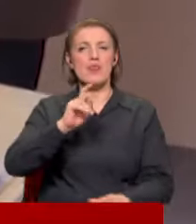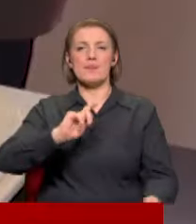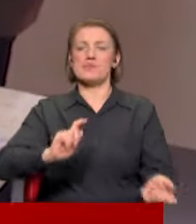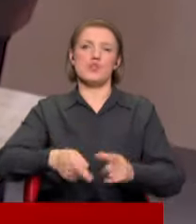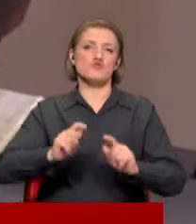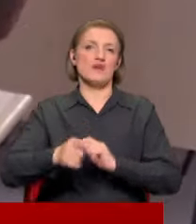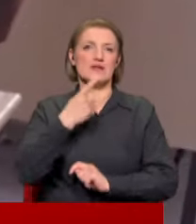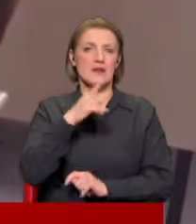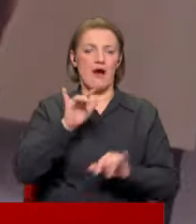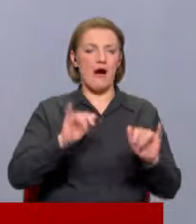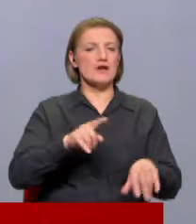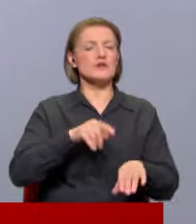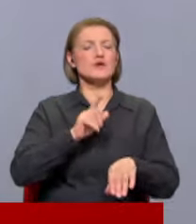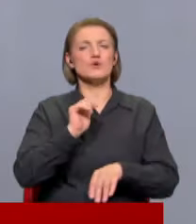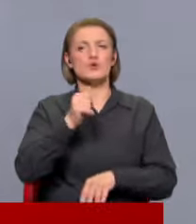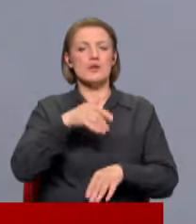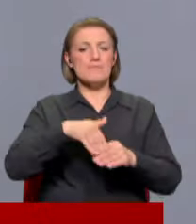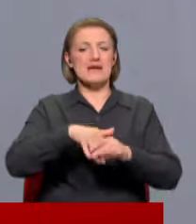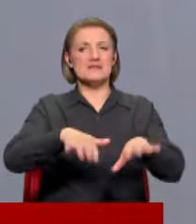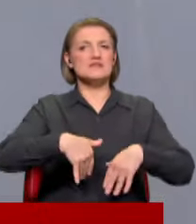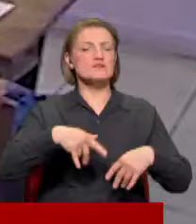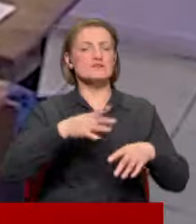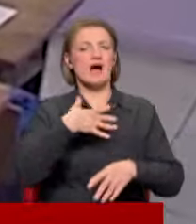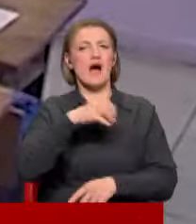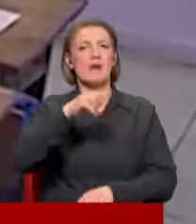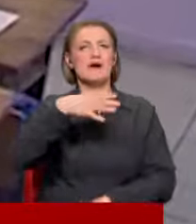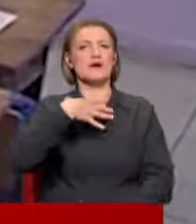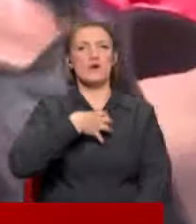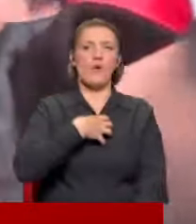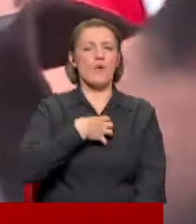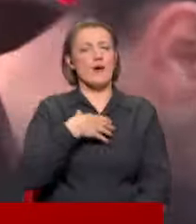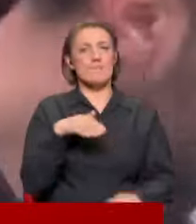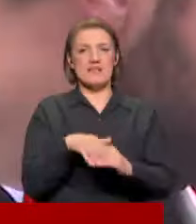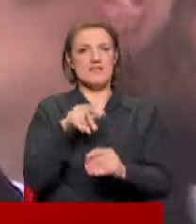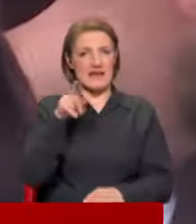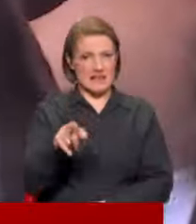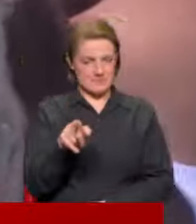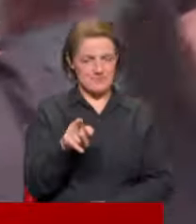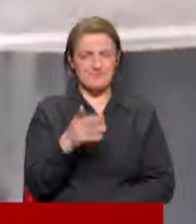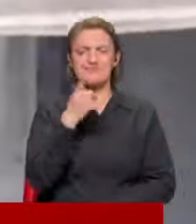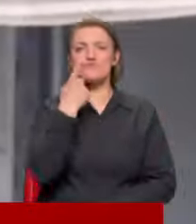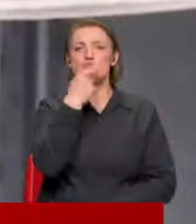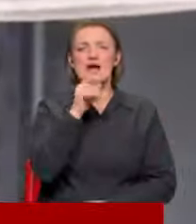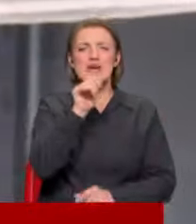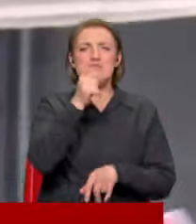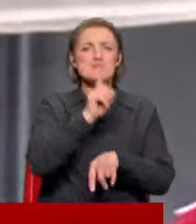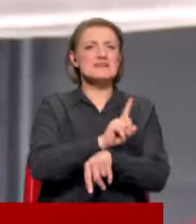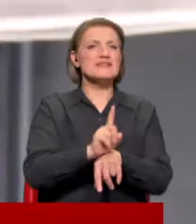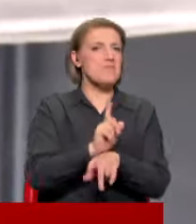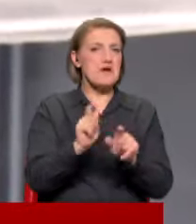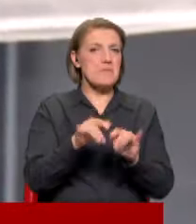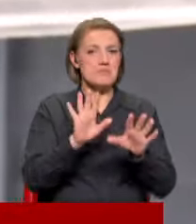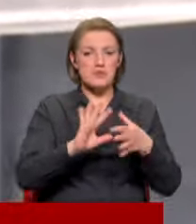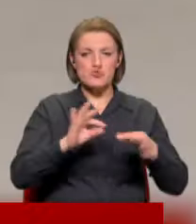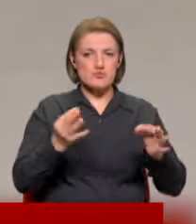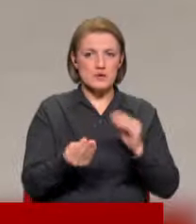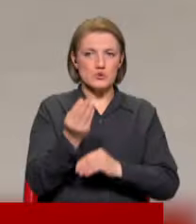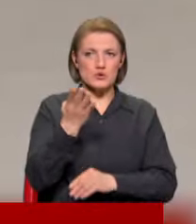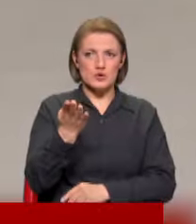değişecek dedi. Aynı gün Meclis Genel Kurulu'nda AK Parti Konya Milletvekili Orhan Erdem, mülakat hiçbir zaman yapılmadı cümlesini